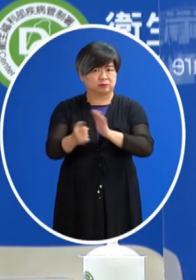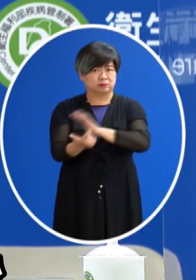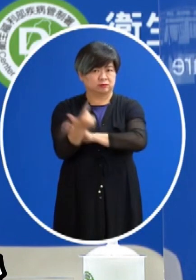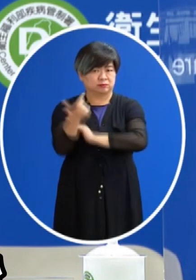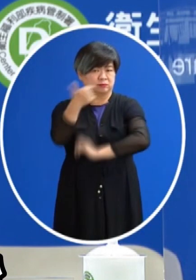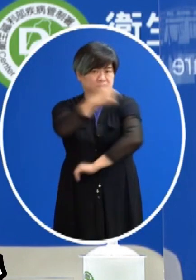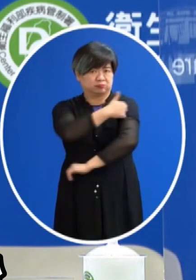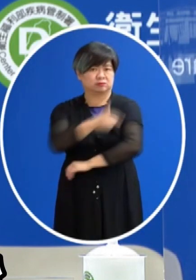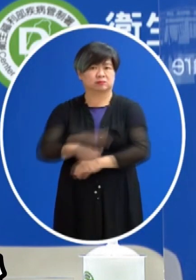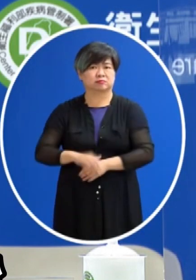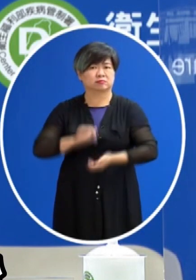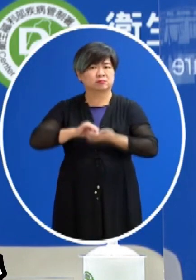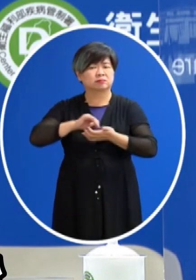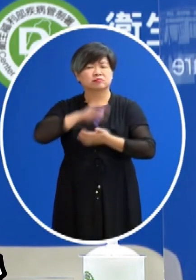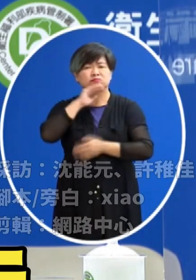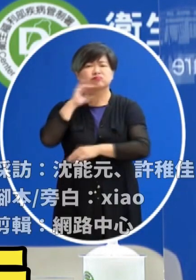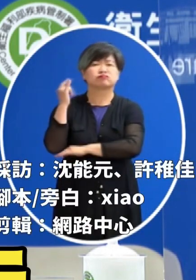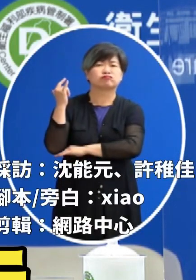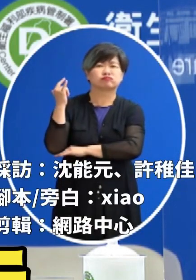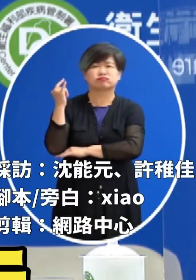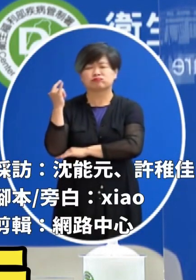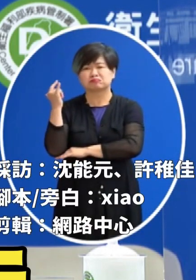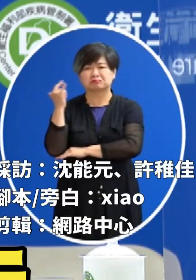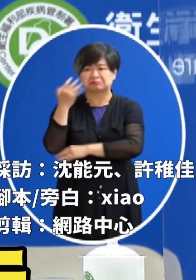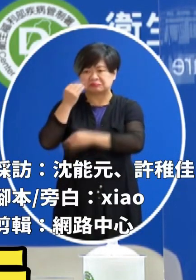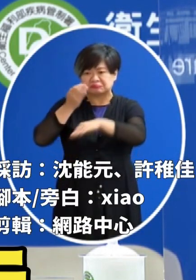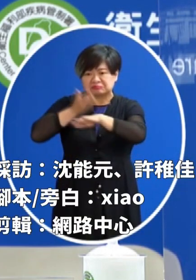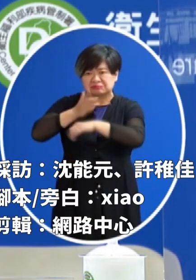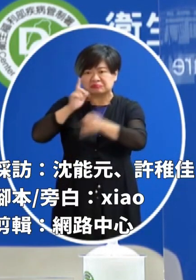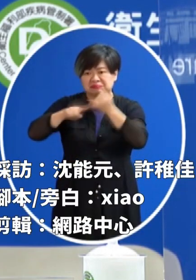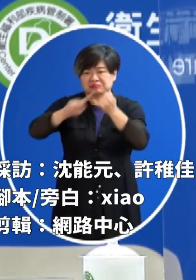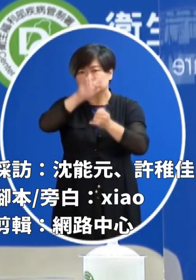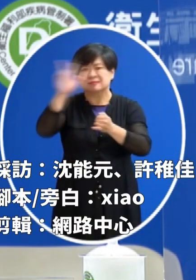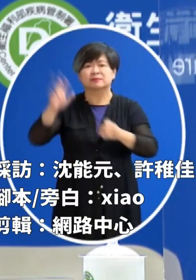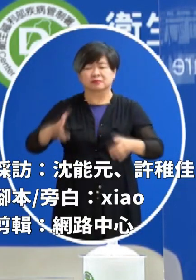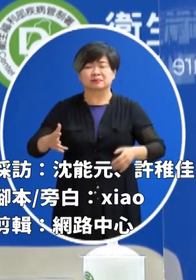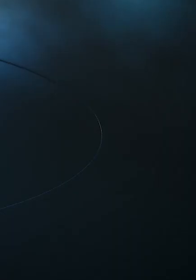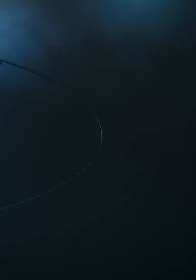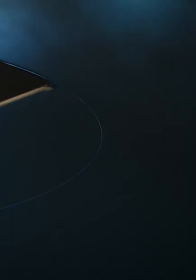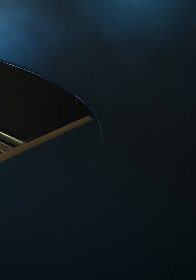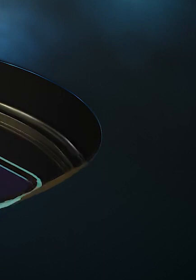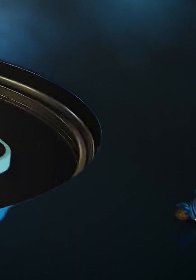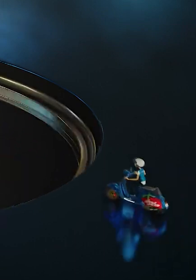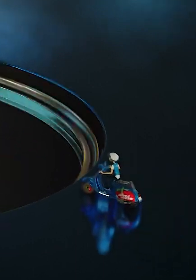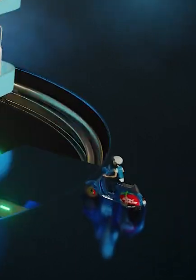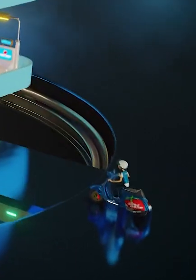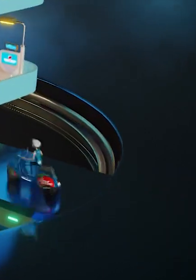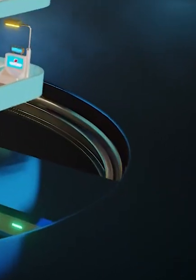我们不见得要等到说要过期的最后一天才拼命的来打。